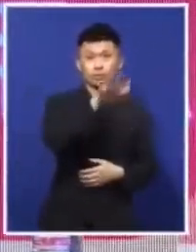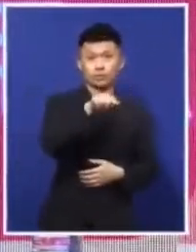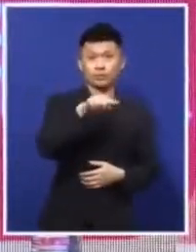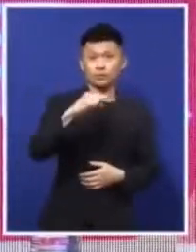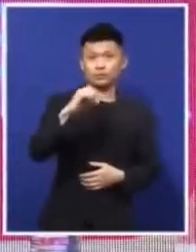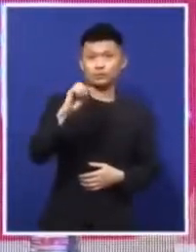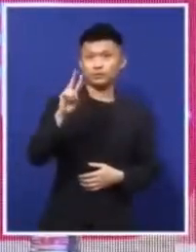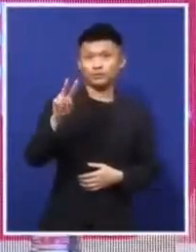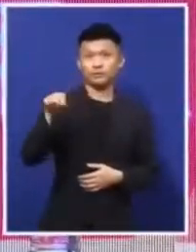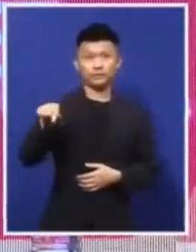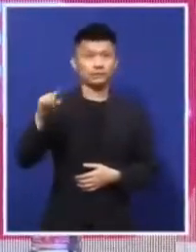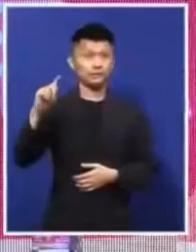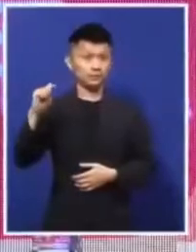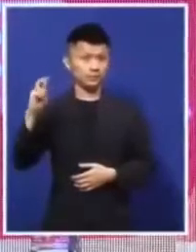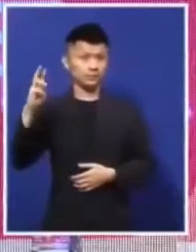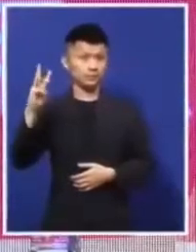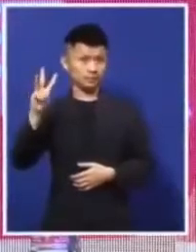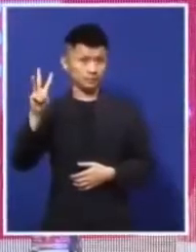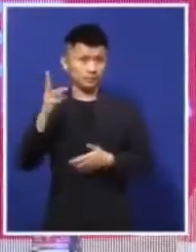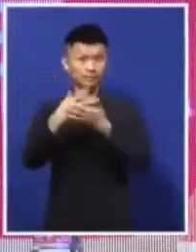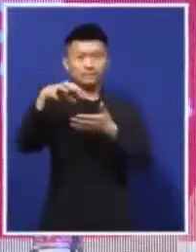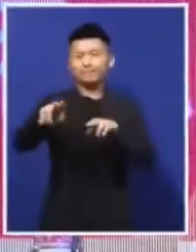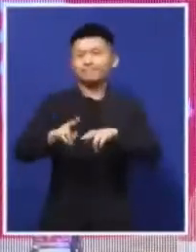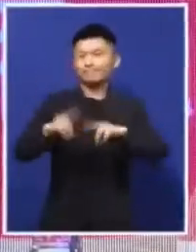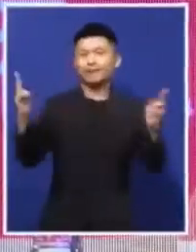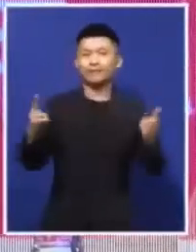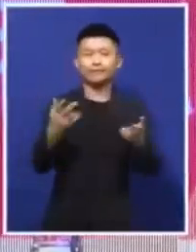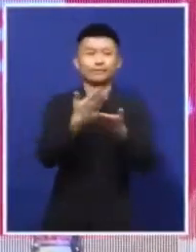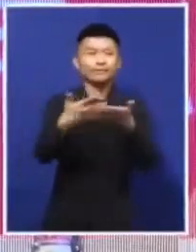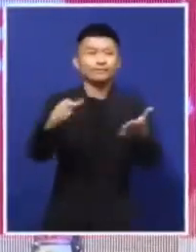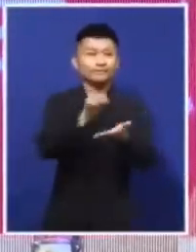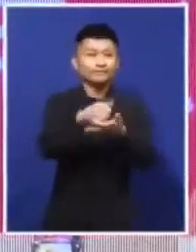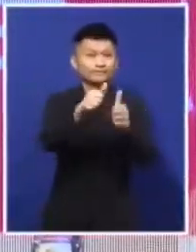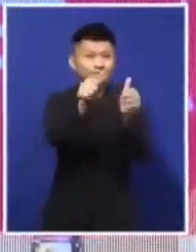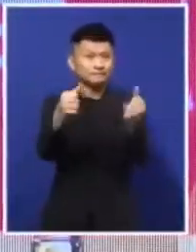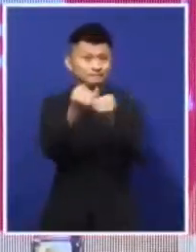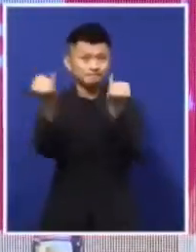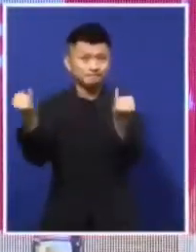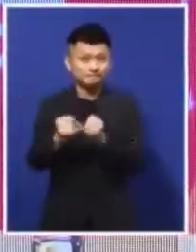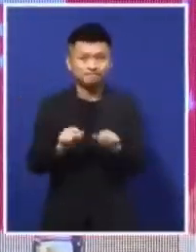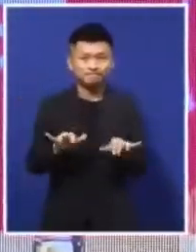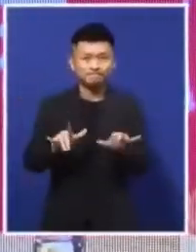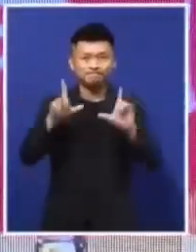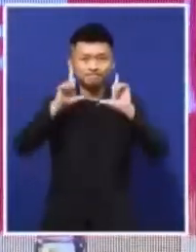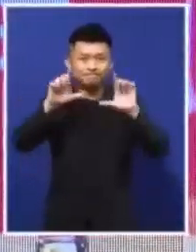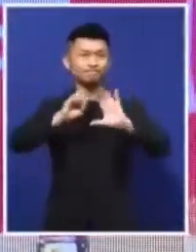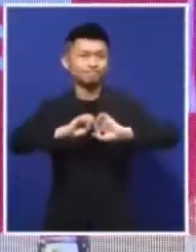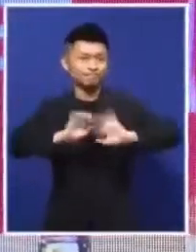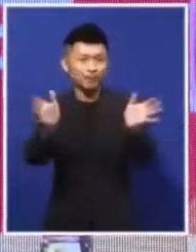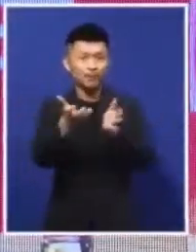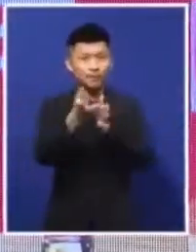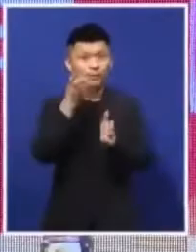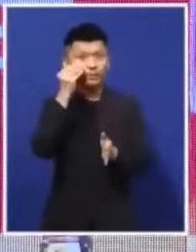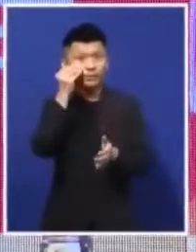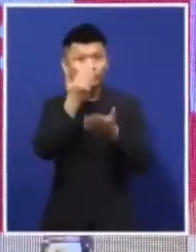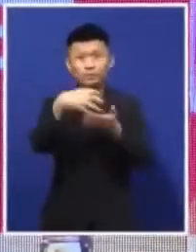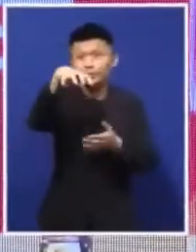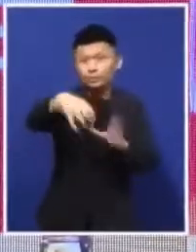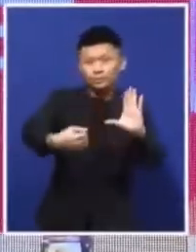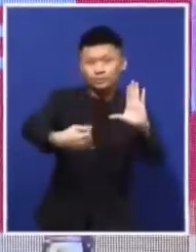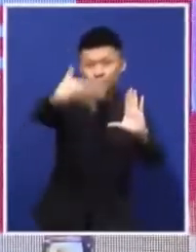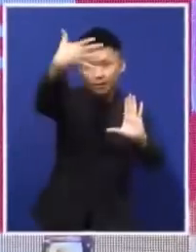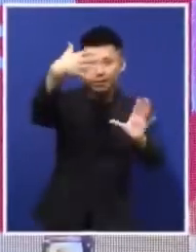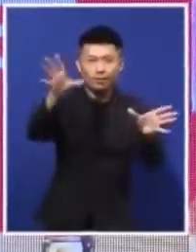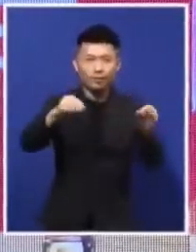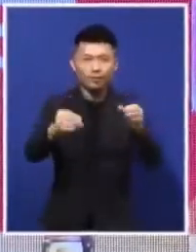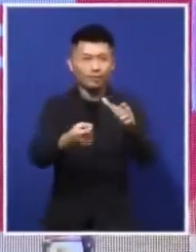5000.gov.tw 已经上线了。那我也看到很多媒体朋友已经报道了，在这个预览版的官网的非常多的